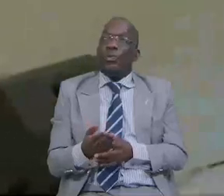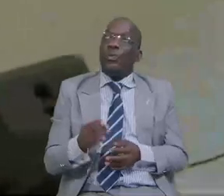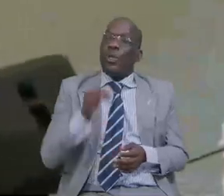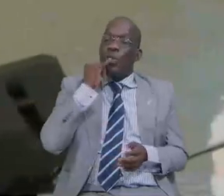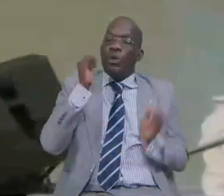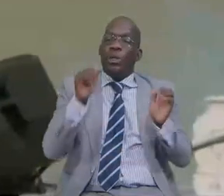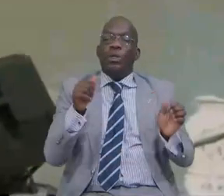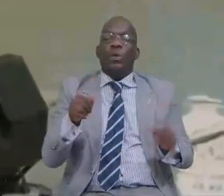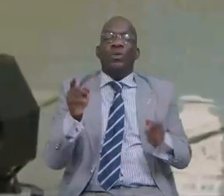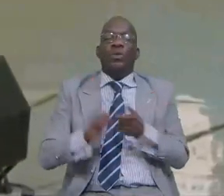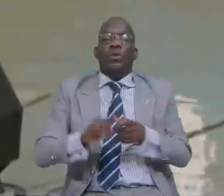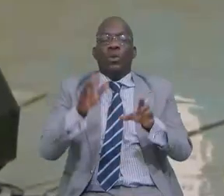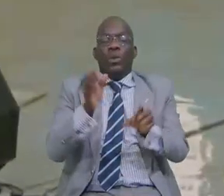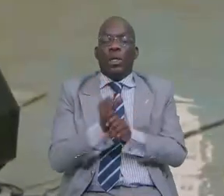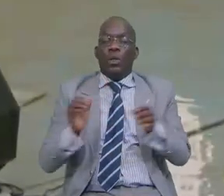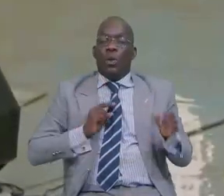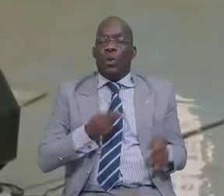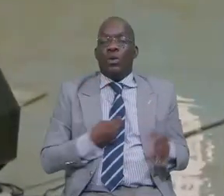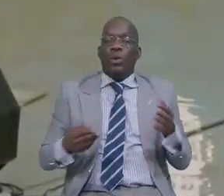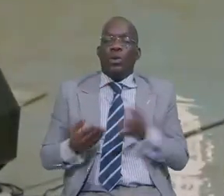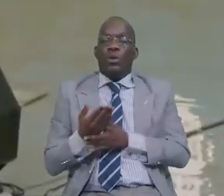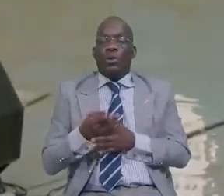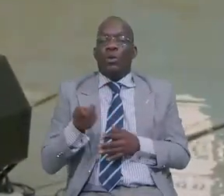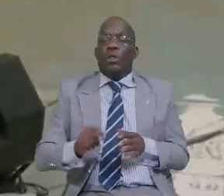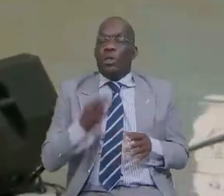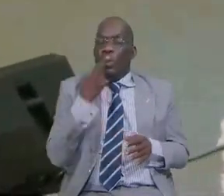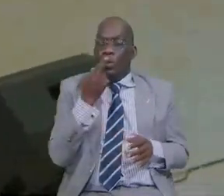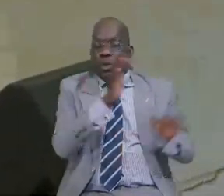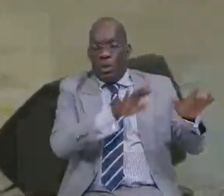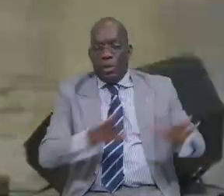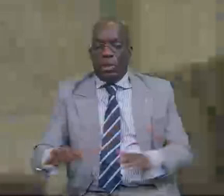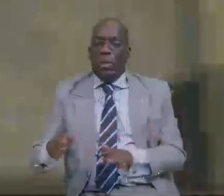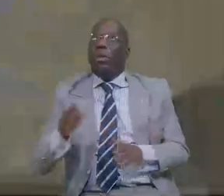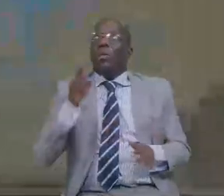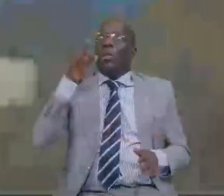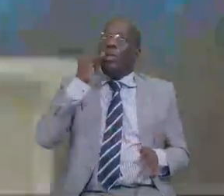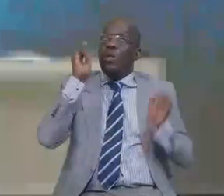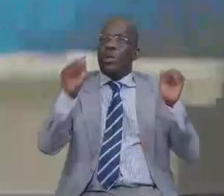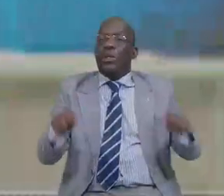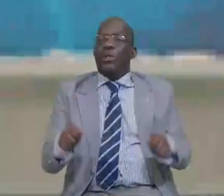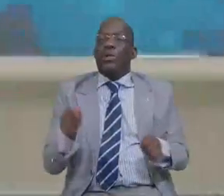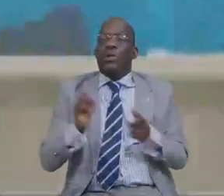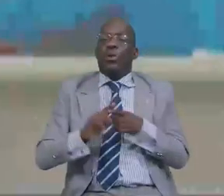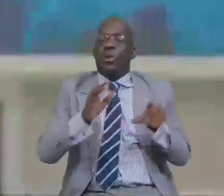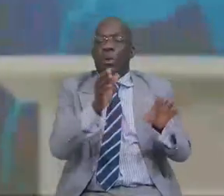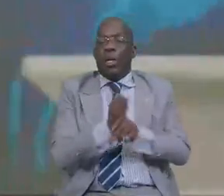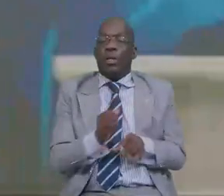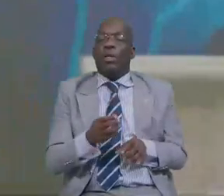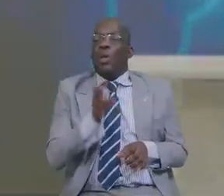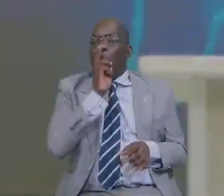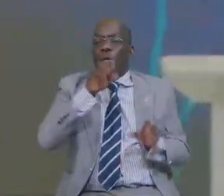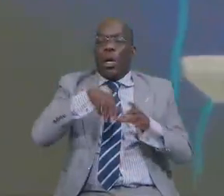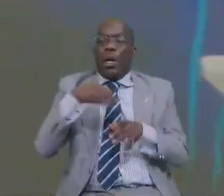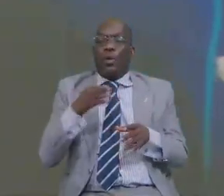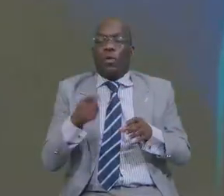et tu dis, il peut nous faire traverser la mer Rouge, il peut nous sortir l'eau du rocher, il